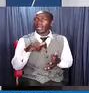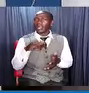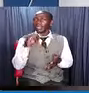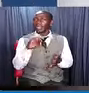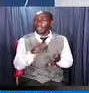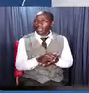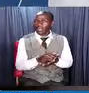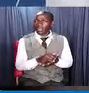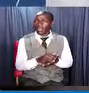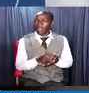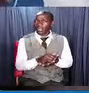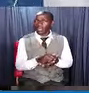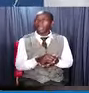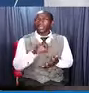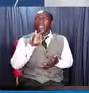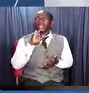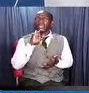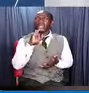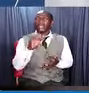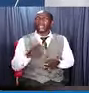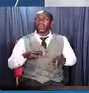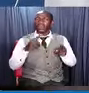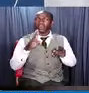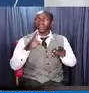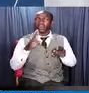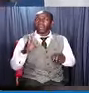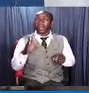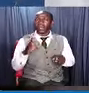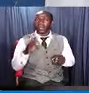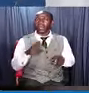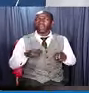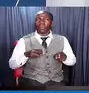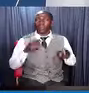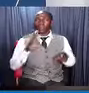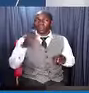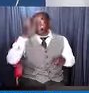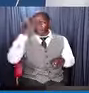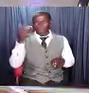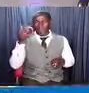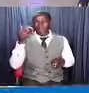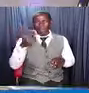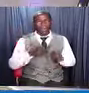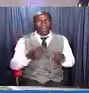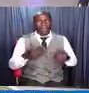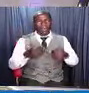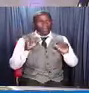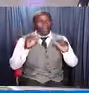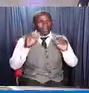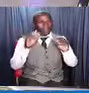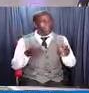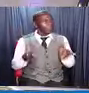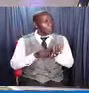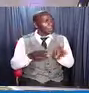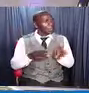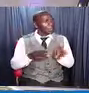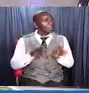And I say. Nikaambiwa yeye ni mwanadamu. Then I was told that she is a human being. Na mwanadamu usahau. And a human being forgets. Lakini uwe na kufundisha kwa kurudia. But